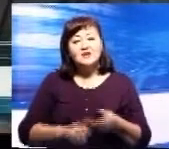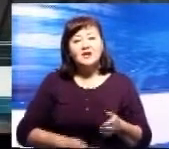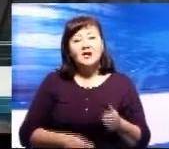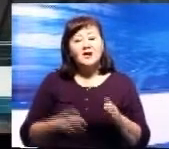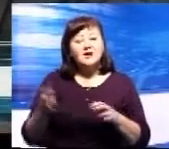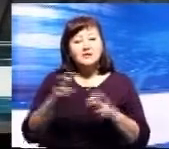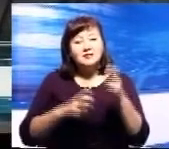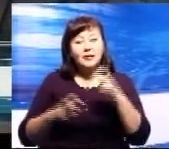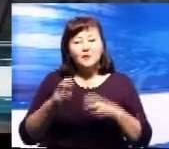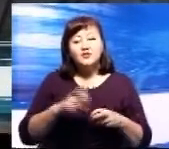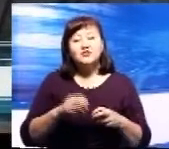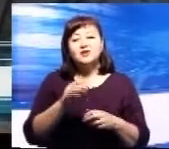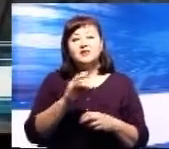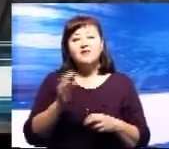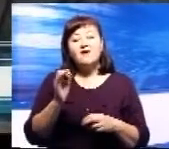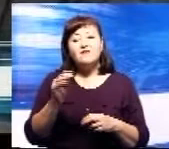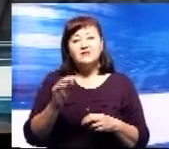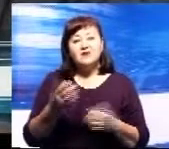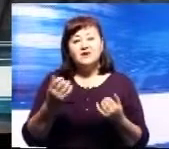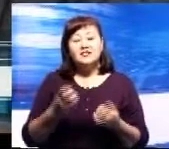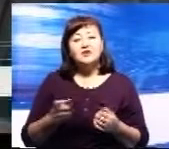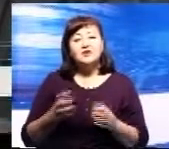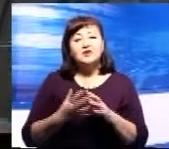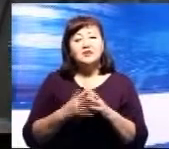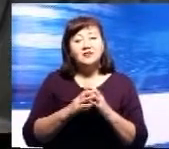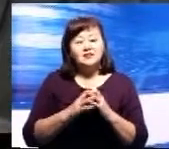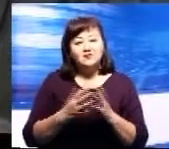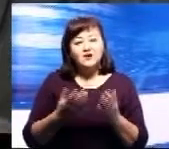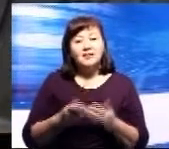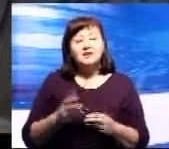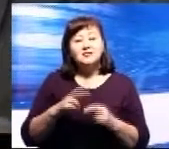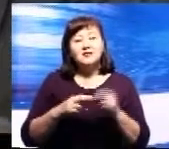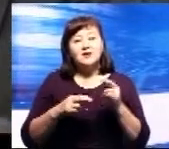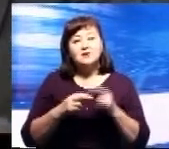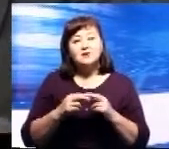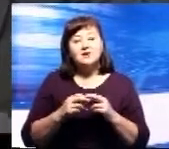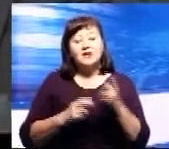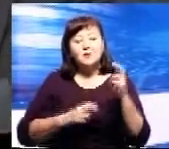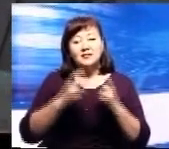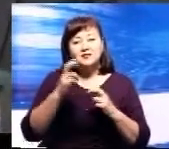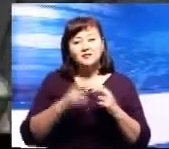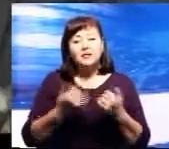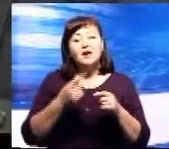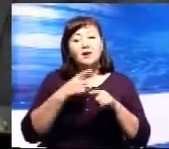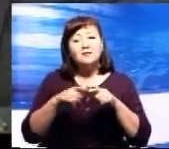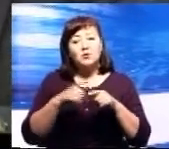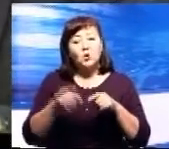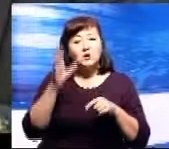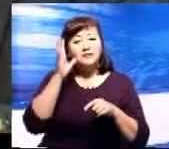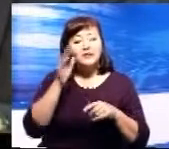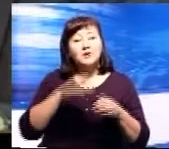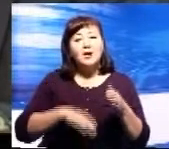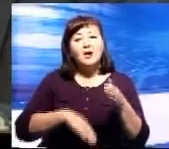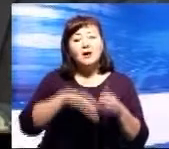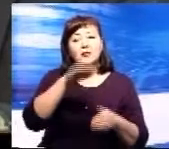показателями в таких отраслях, как сельское хозяйство и строительная индустрия. Мы ожидаем, что в скором времени рост экономики